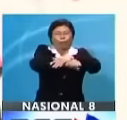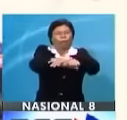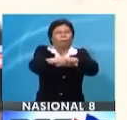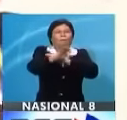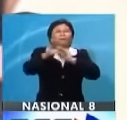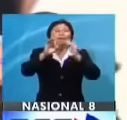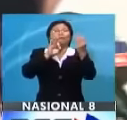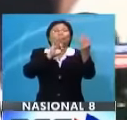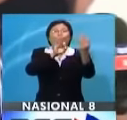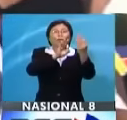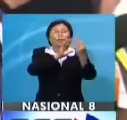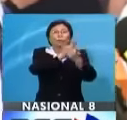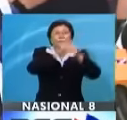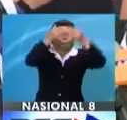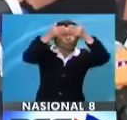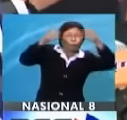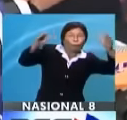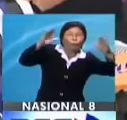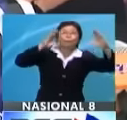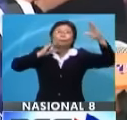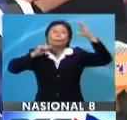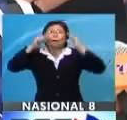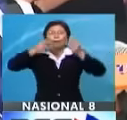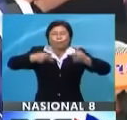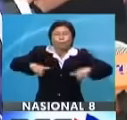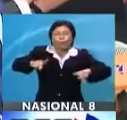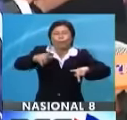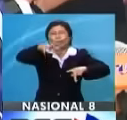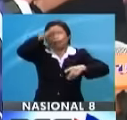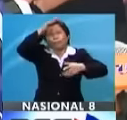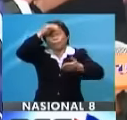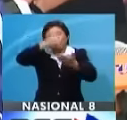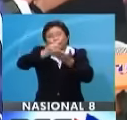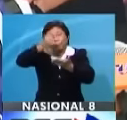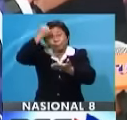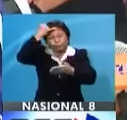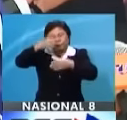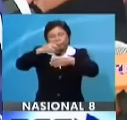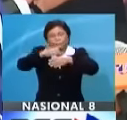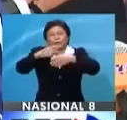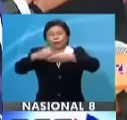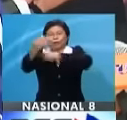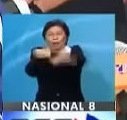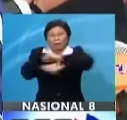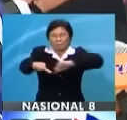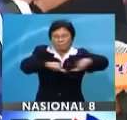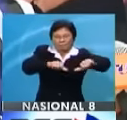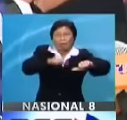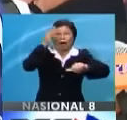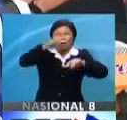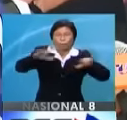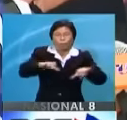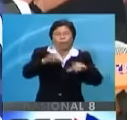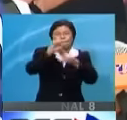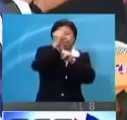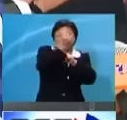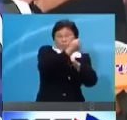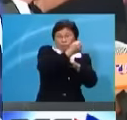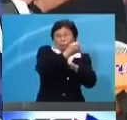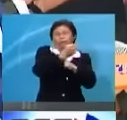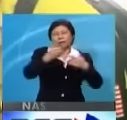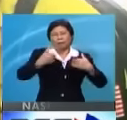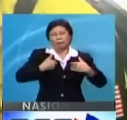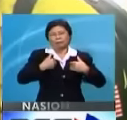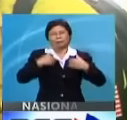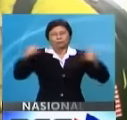futsal serta memberi pendedahan, pengalaman dan peluang menimba ilmu di luar negara. Antara aktiviti yang bakal dijalankan oleh Persatuan